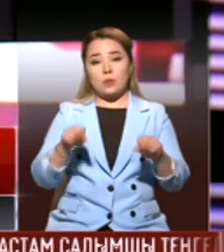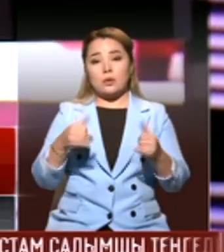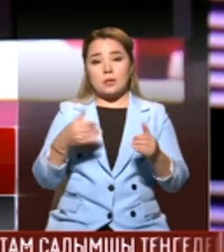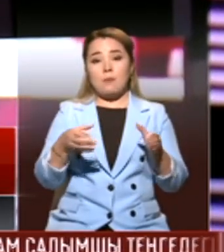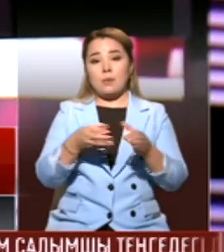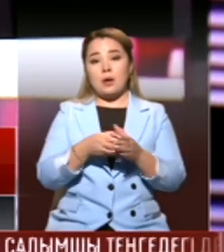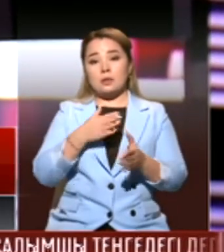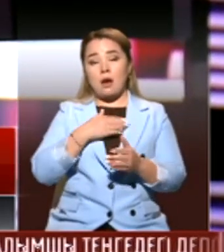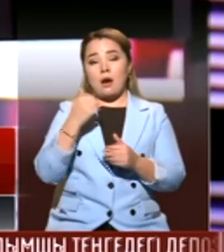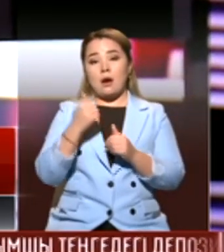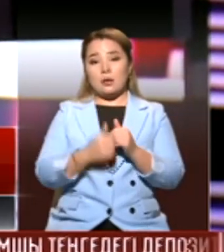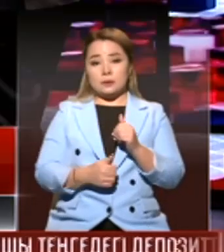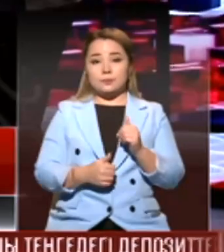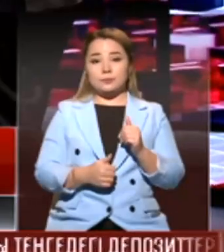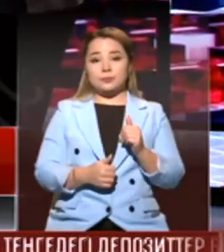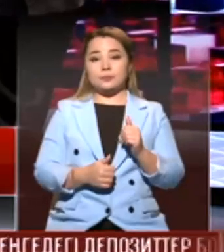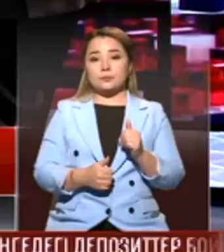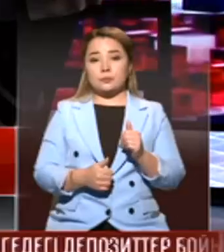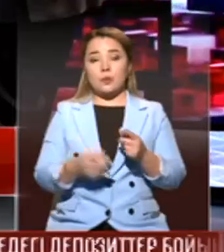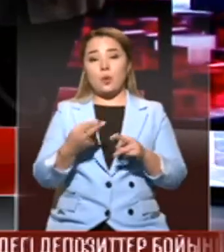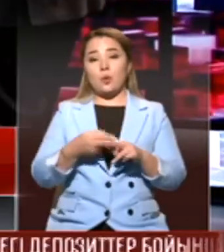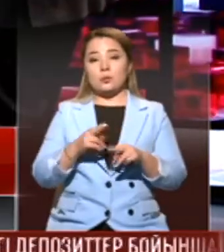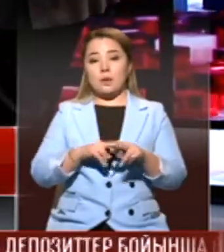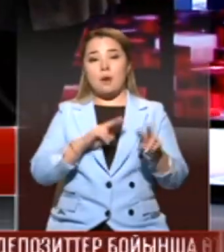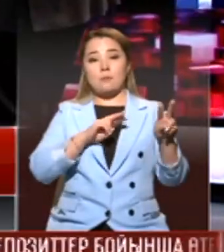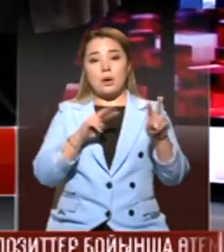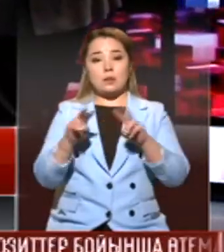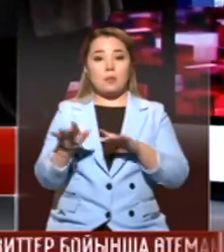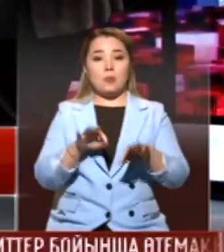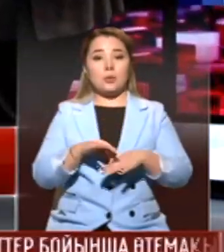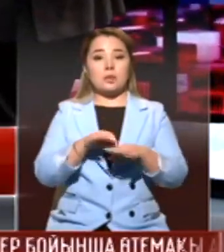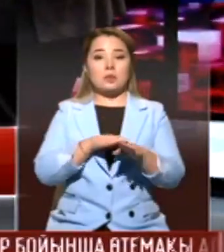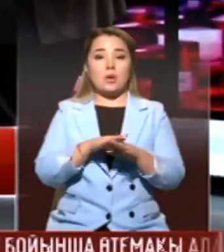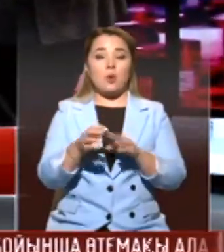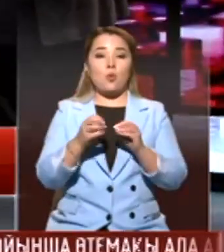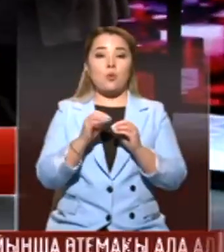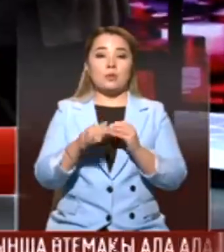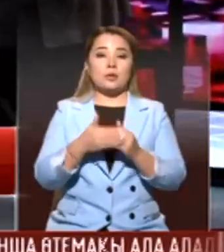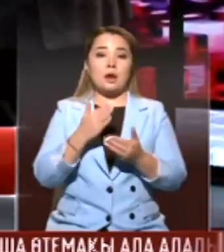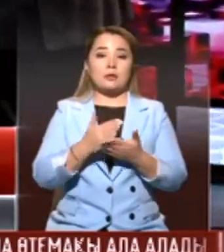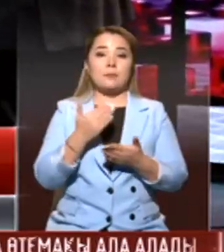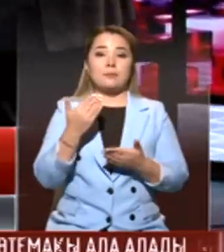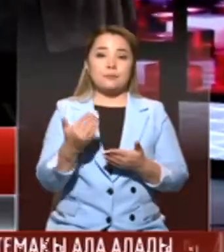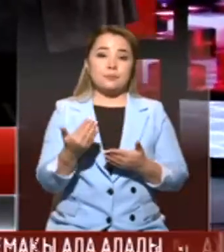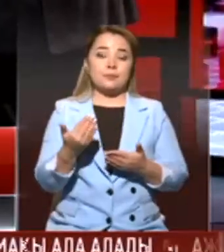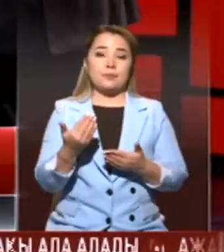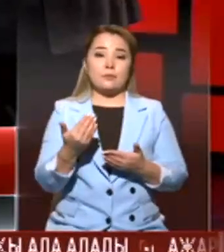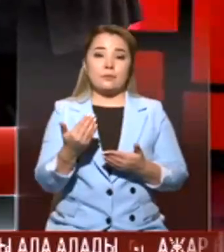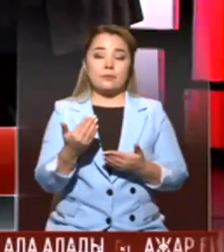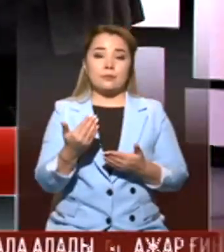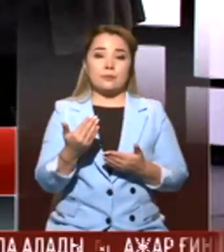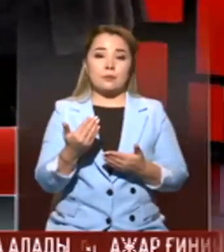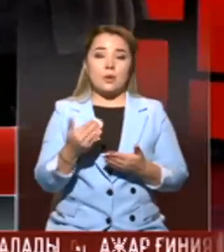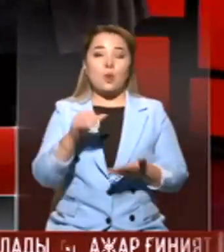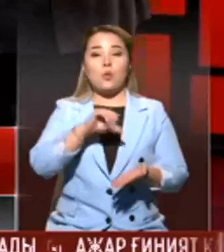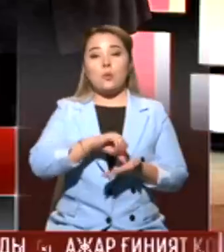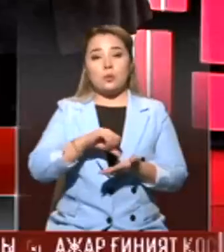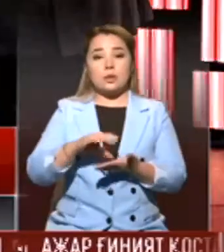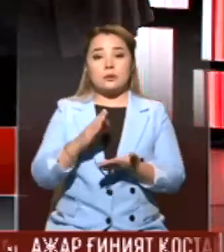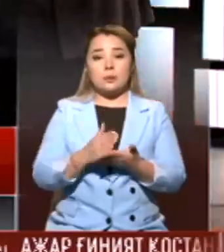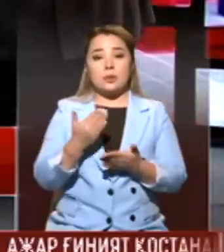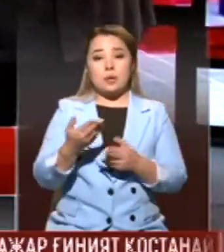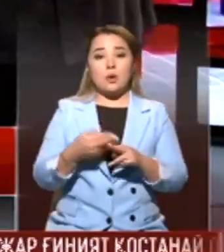Біздің партия әр осындай бақылау процесіне 10000-нан астам жаңағындай участок бар